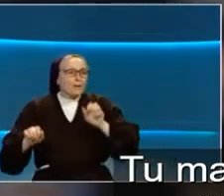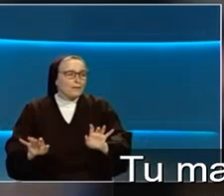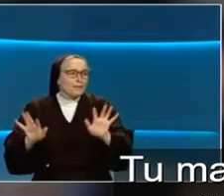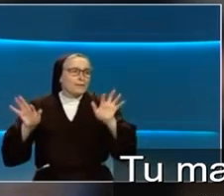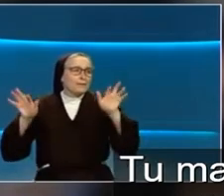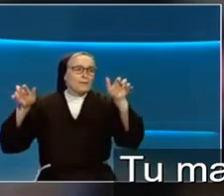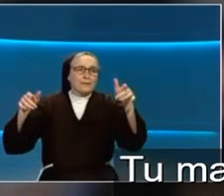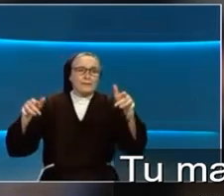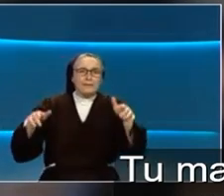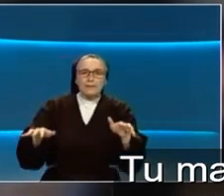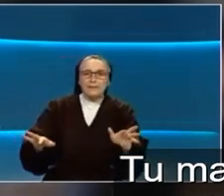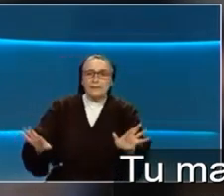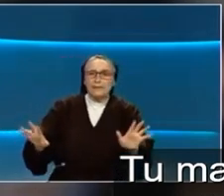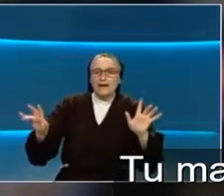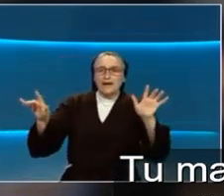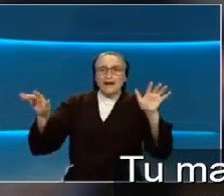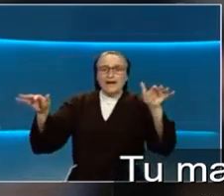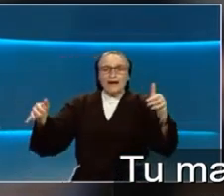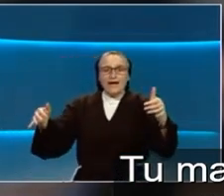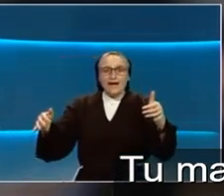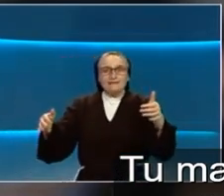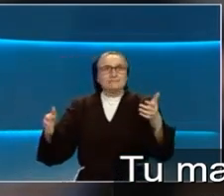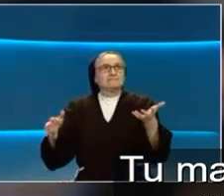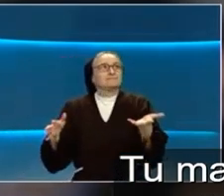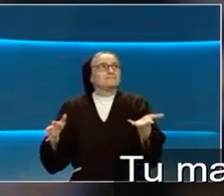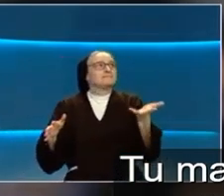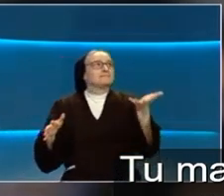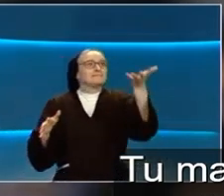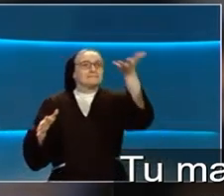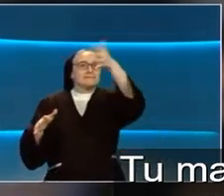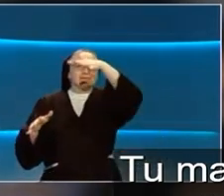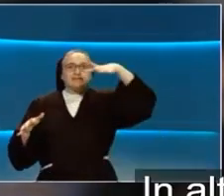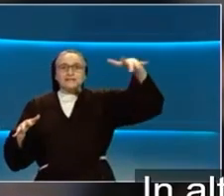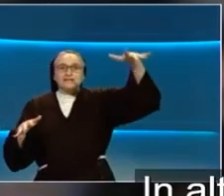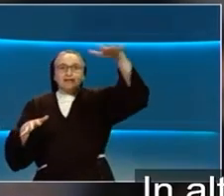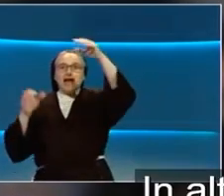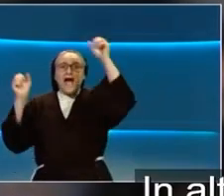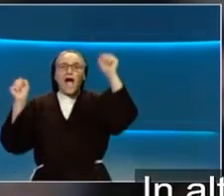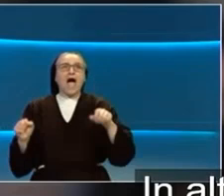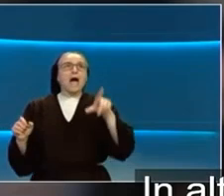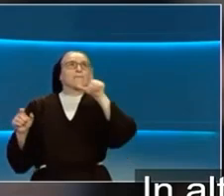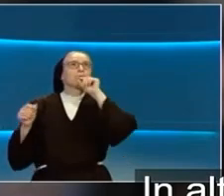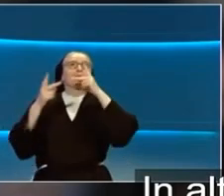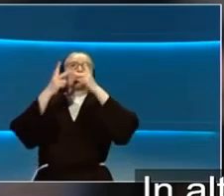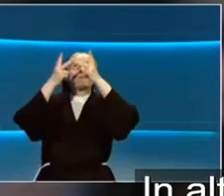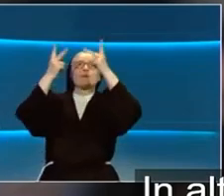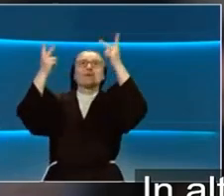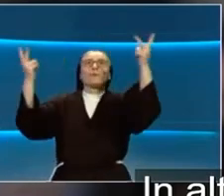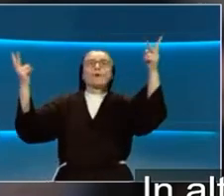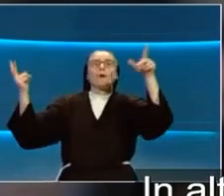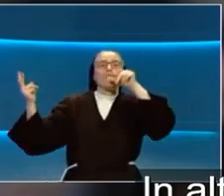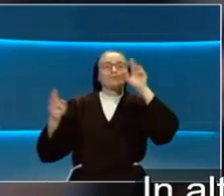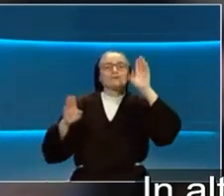pretransibunt, super ea volucres celi